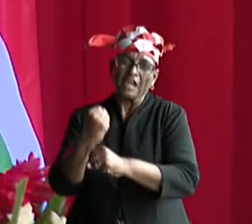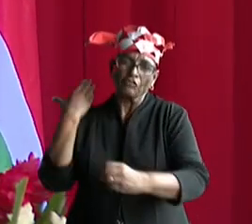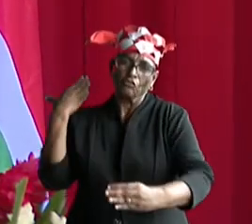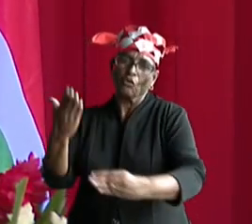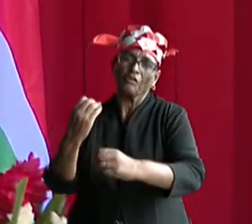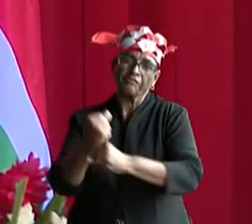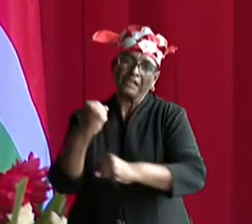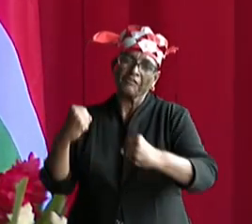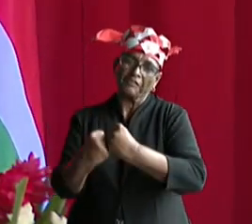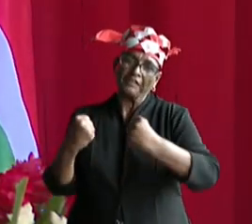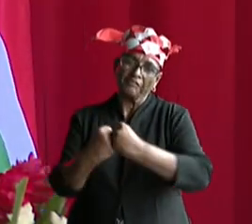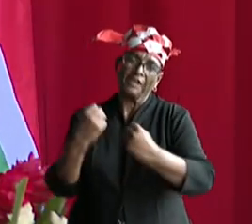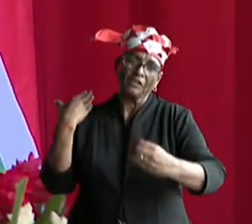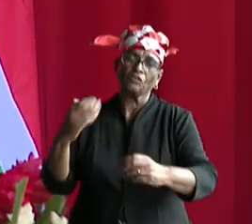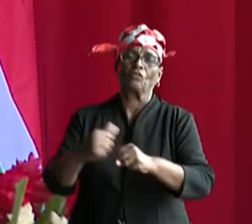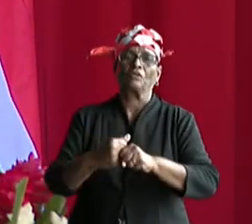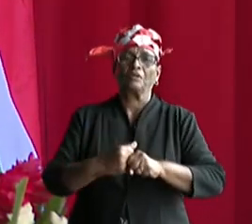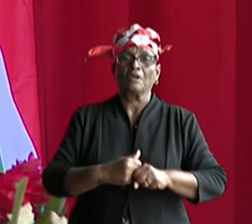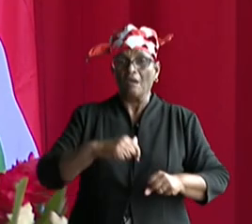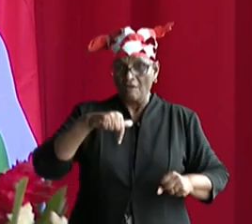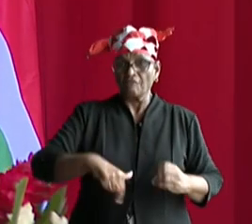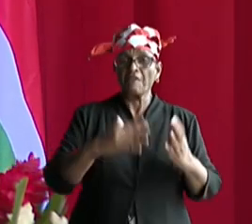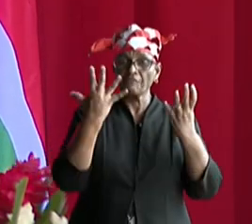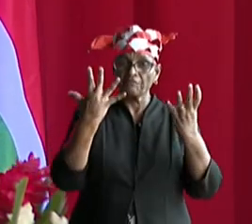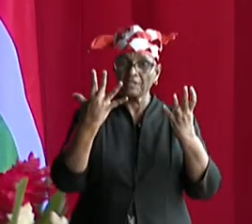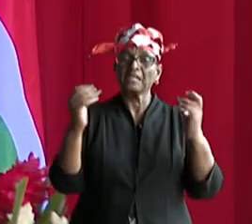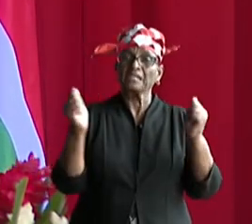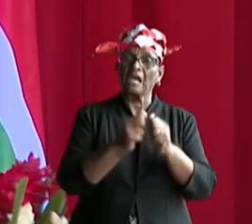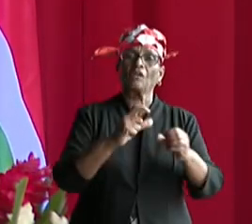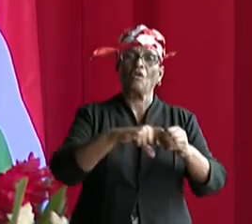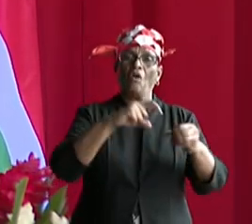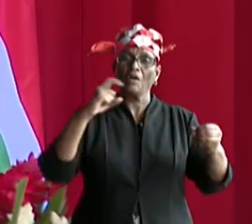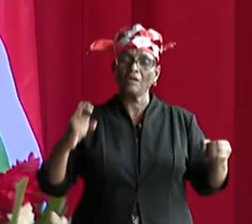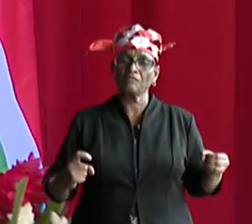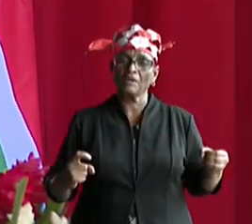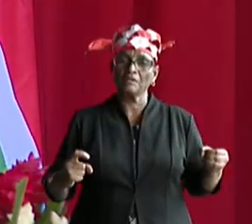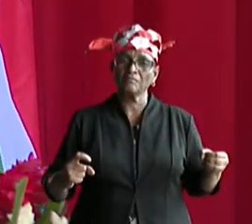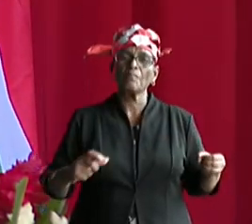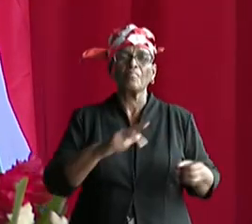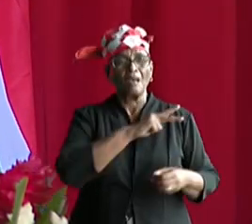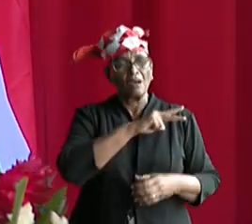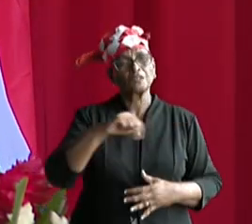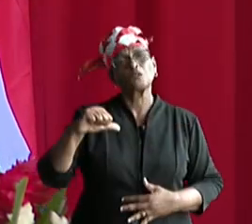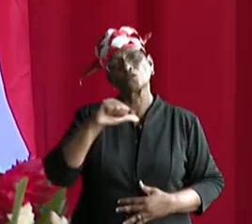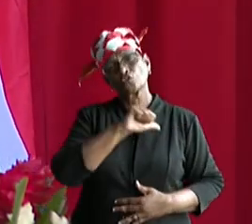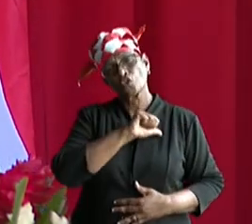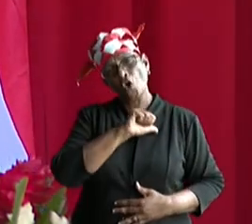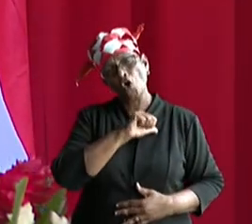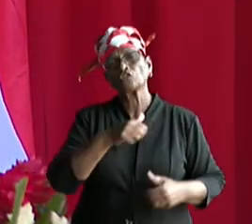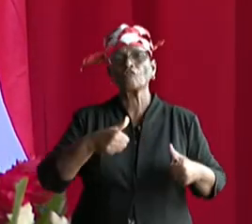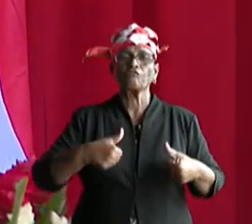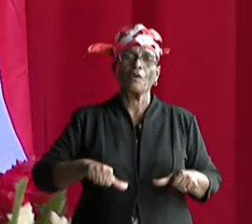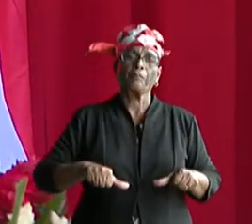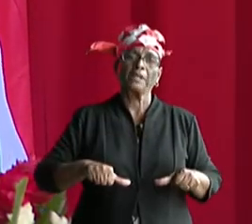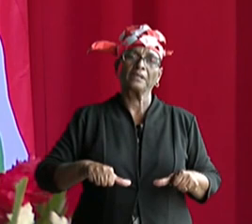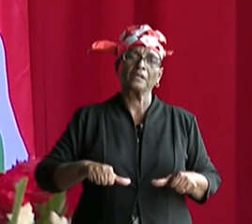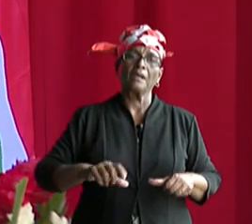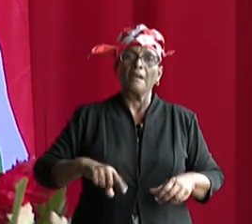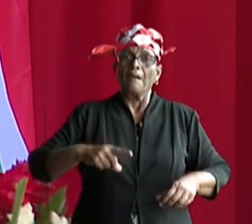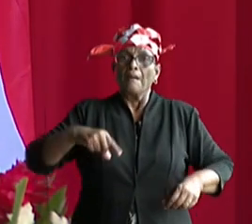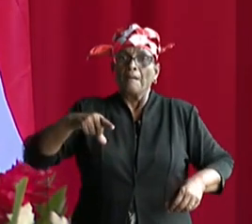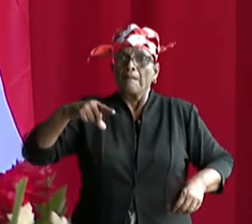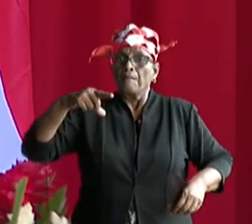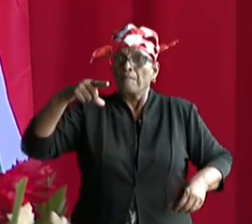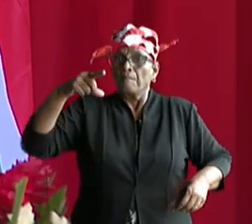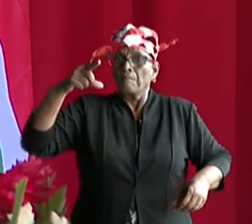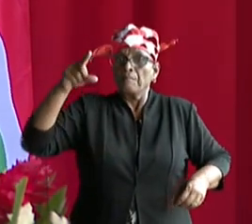steeds. Bij 45 jaar onafhankelijkheid zijn onze schuldverplichtingen met meer dan 100%